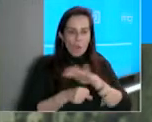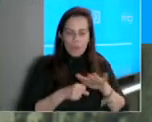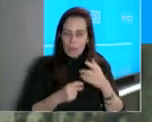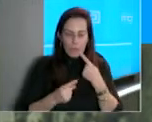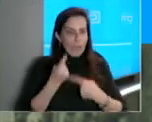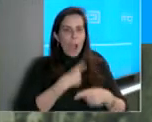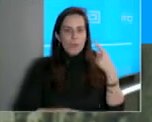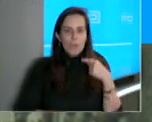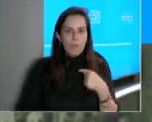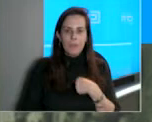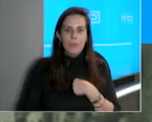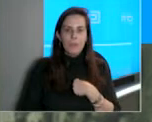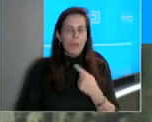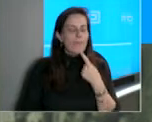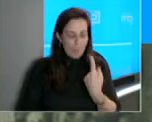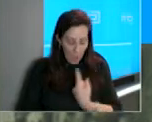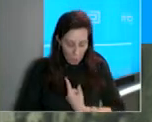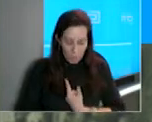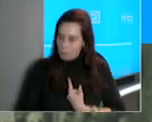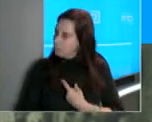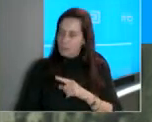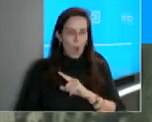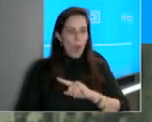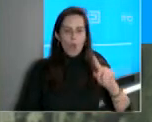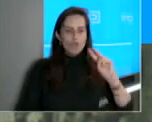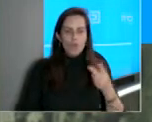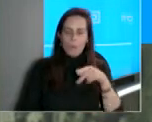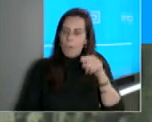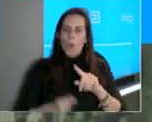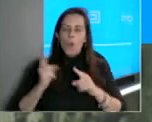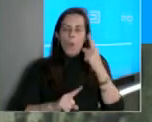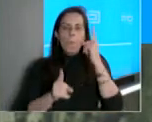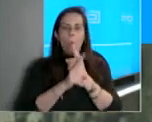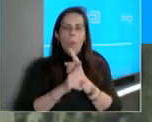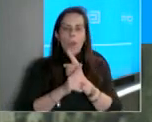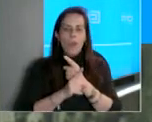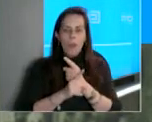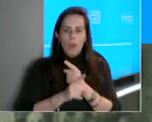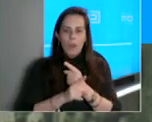כמה שנים, ואמרנו לעצמנו שזה לא יקרה שוב, וכאן זה קורה